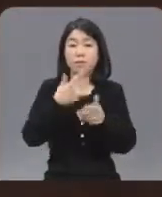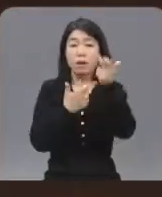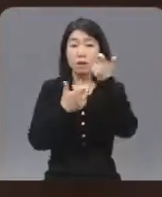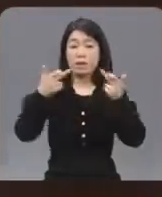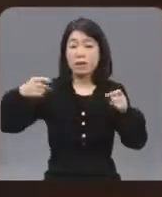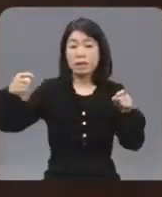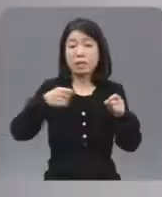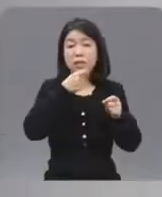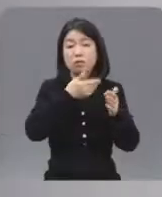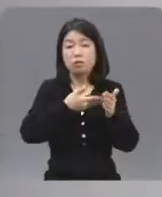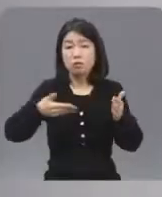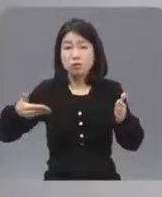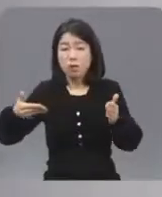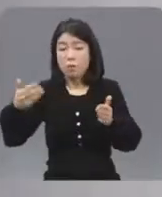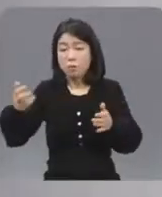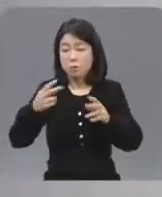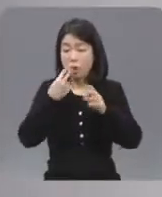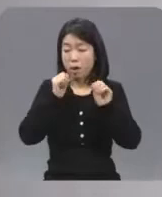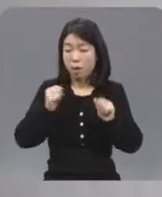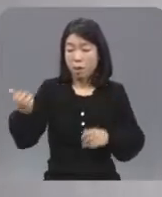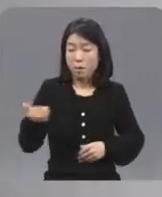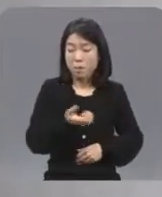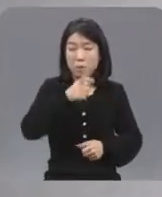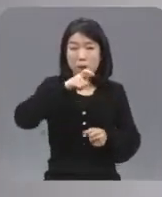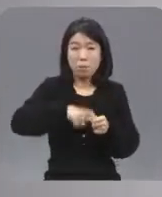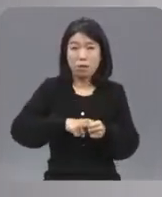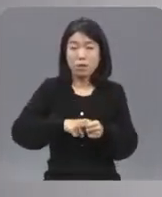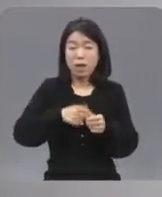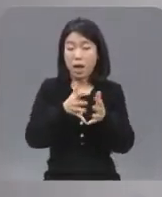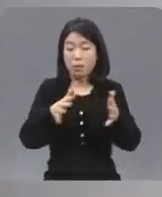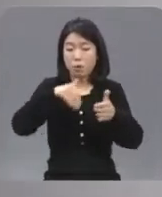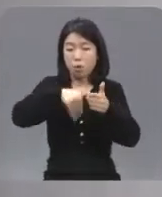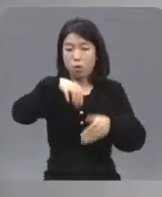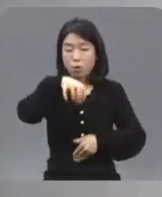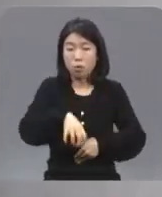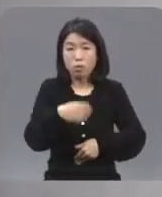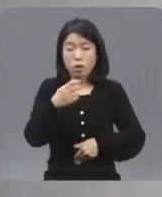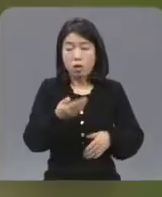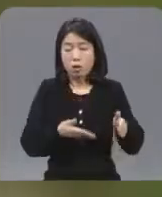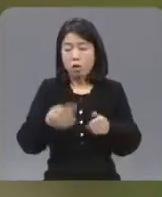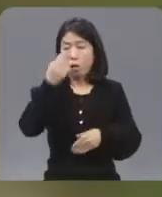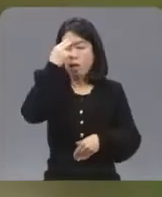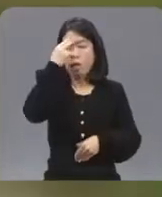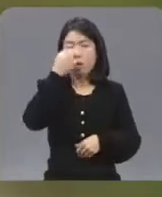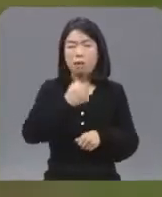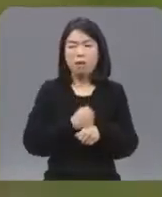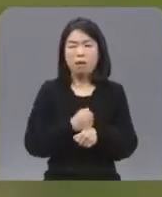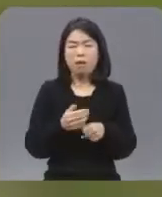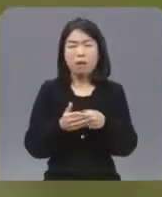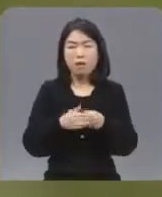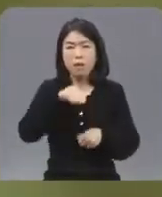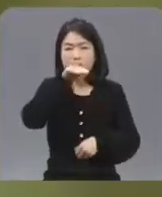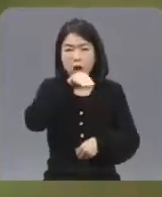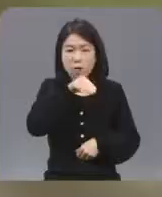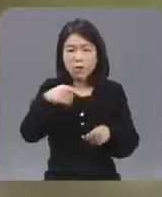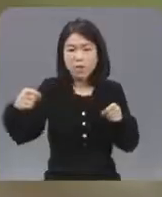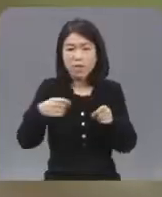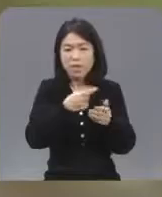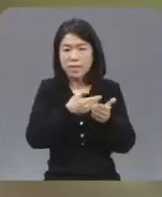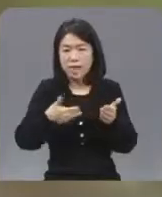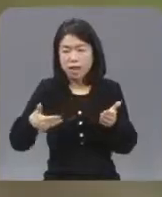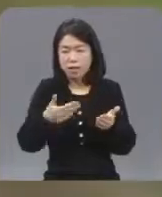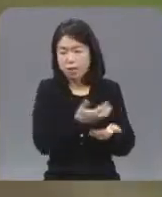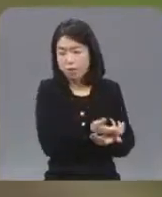근처 하천으로 서식지를 옮겨가려다 아파트 공사 현장에서 길을 잃었습니다. 길 잃은 오리들을 인근